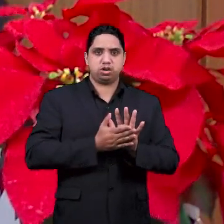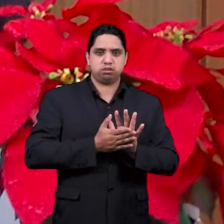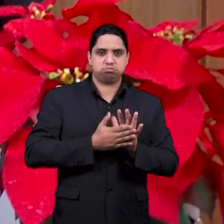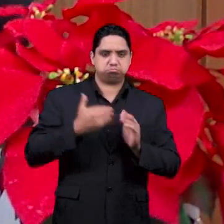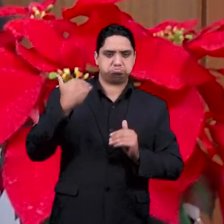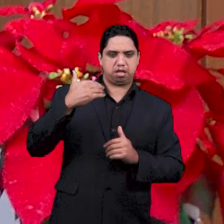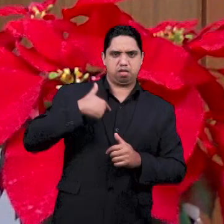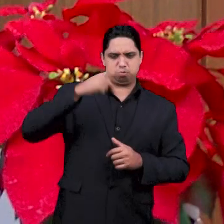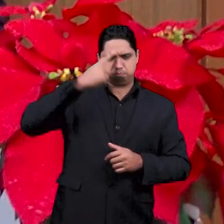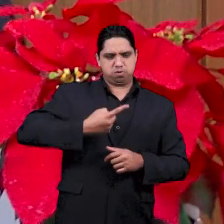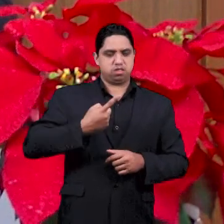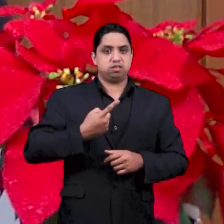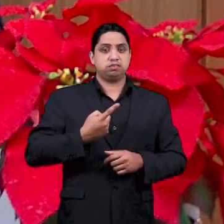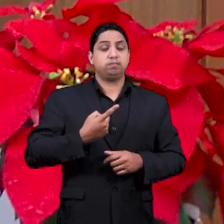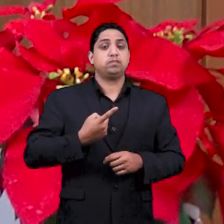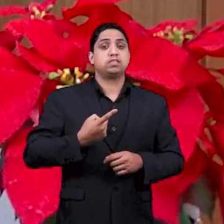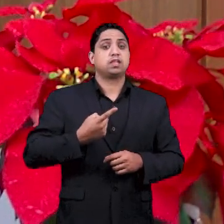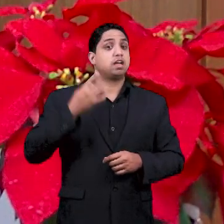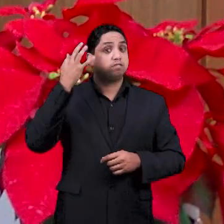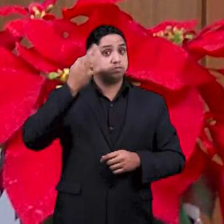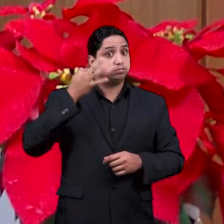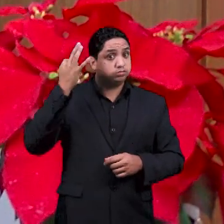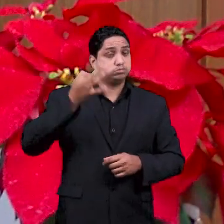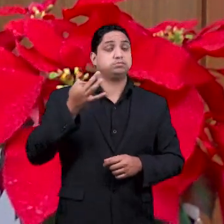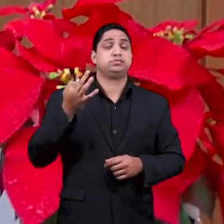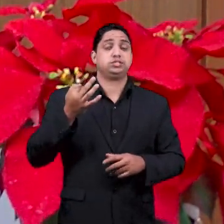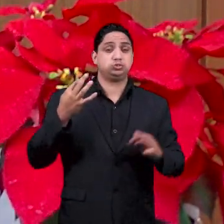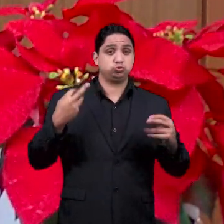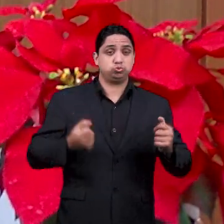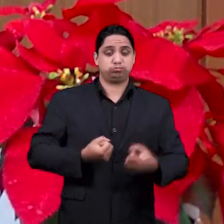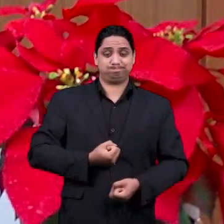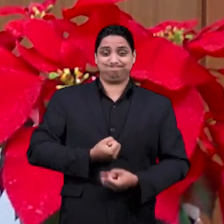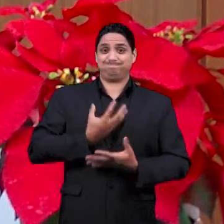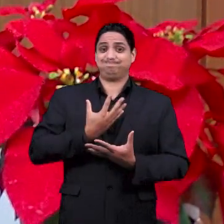человека. И философия, она